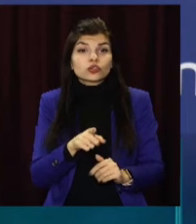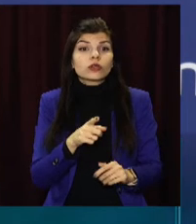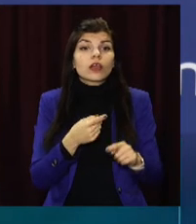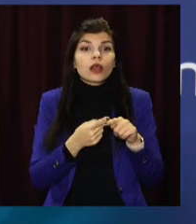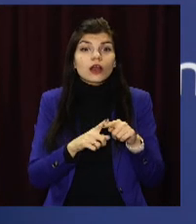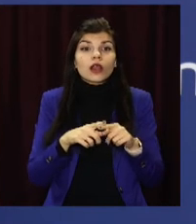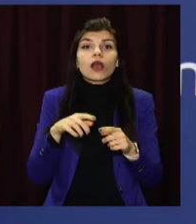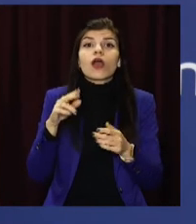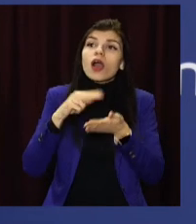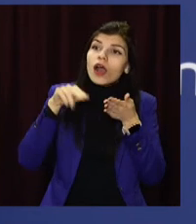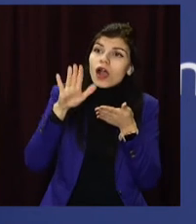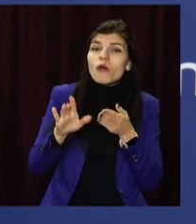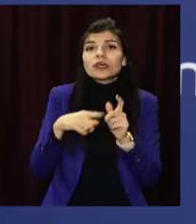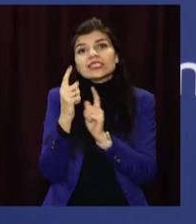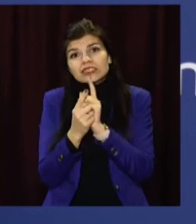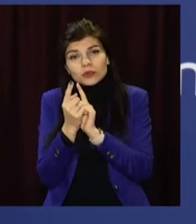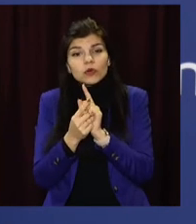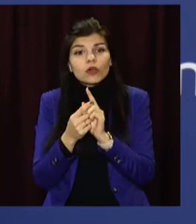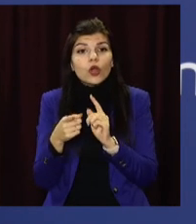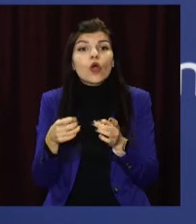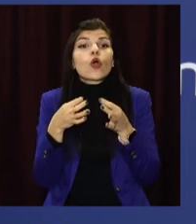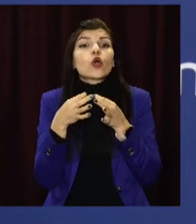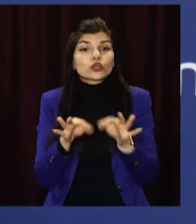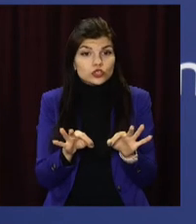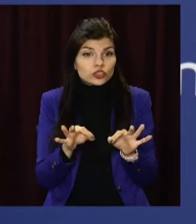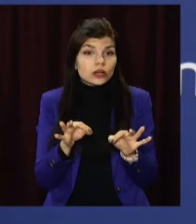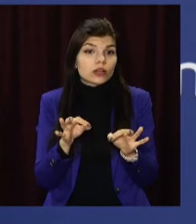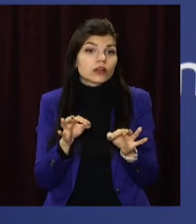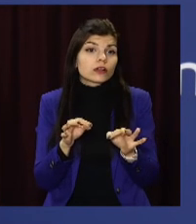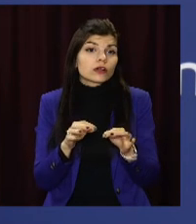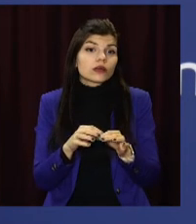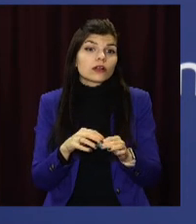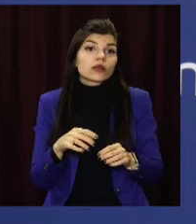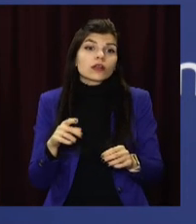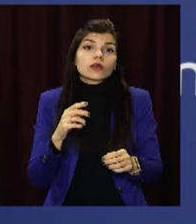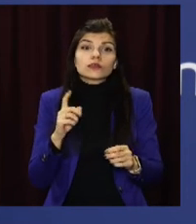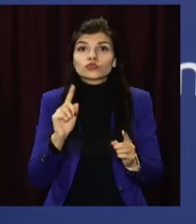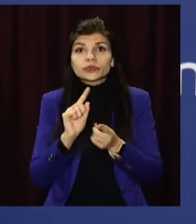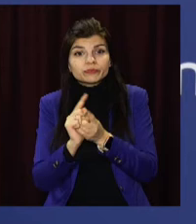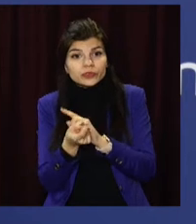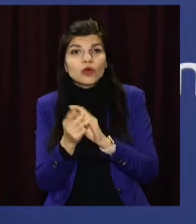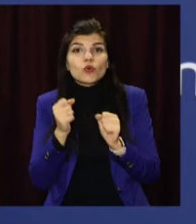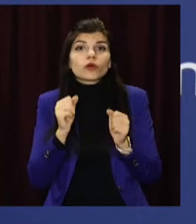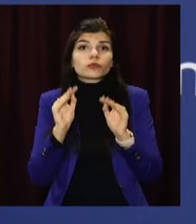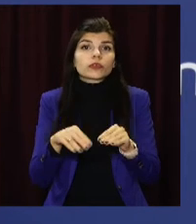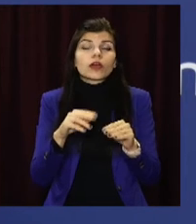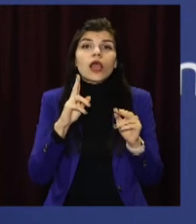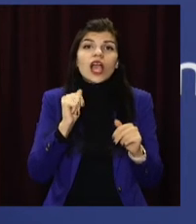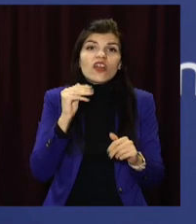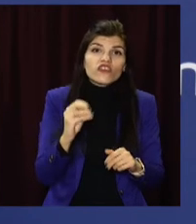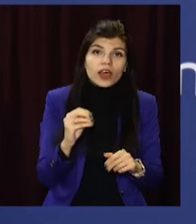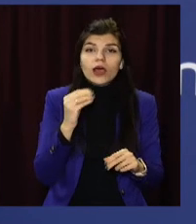ці об'єкти, реконструювати, дозволяє в таких об'єктах відкривати перукарні, кафе,